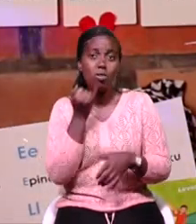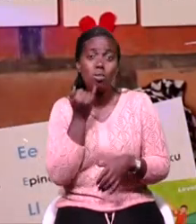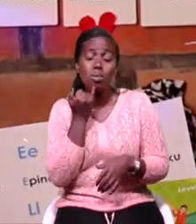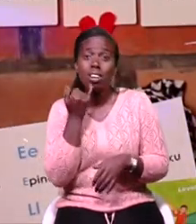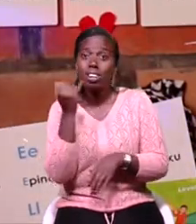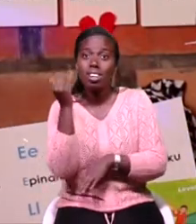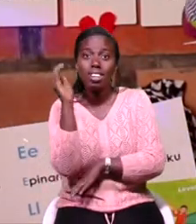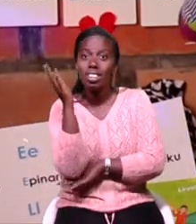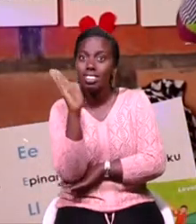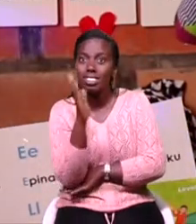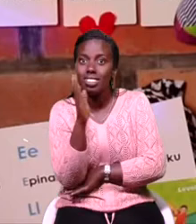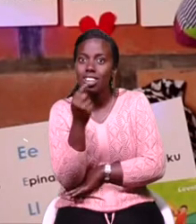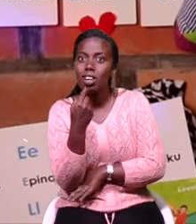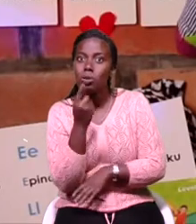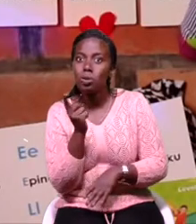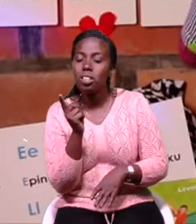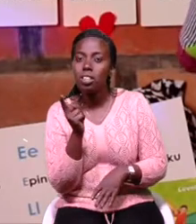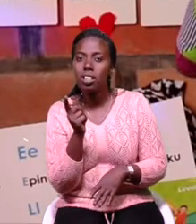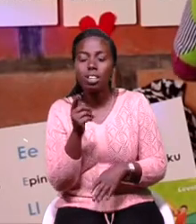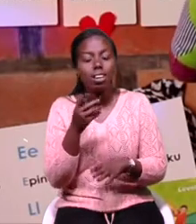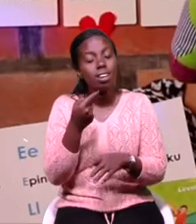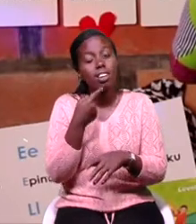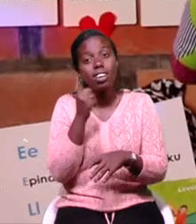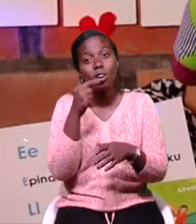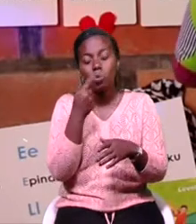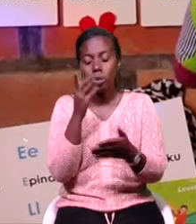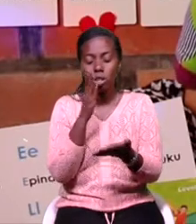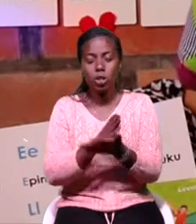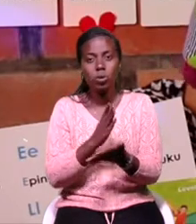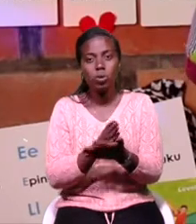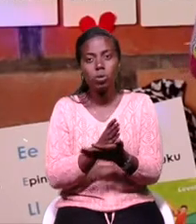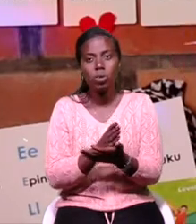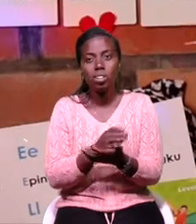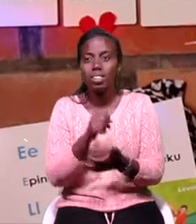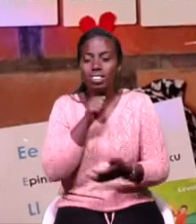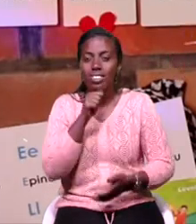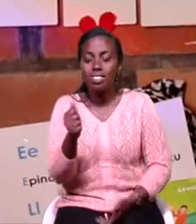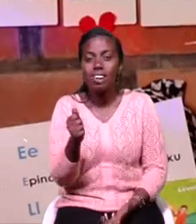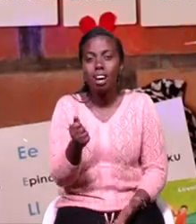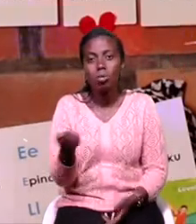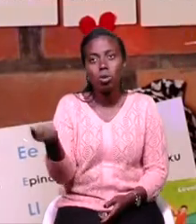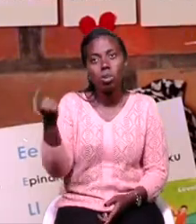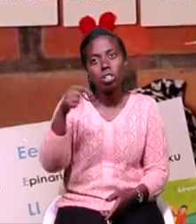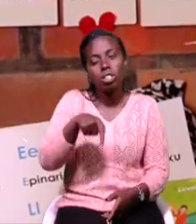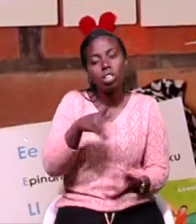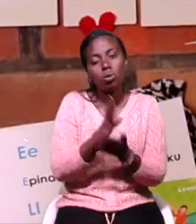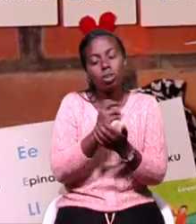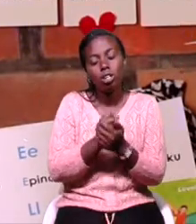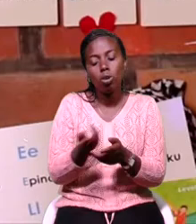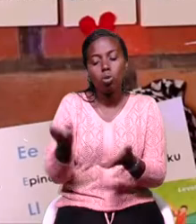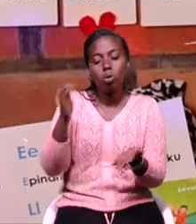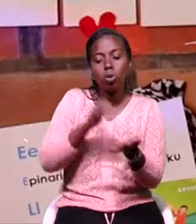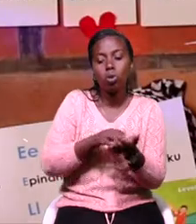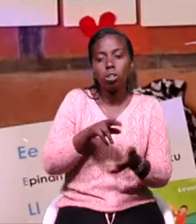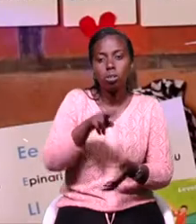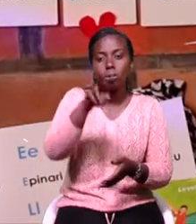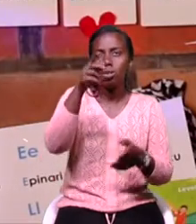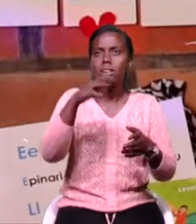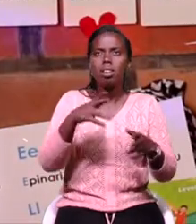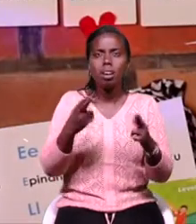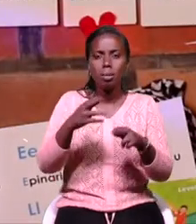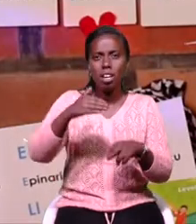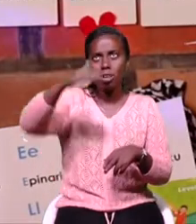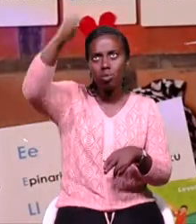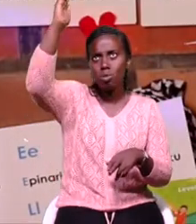cya giti arakibwira ngo reka nkubwize ukuri, ntabwo nje kugira ngo nongere nkurire, narakuze cyane ntabwo